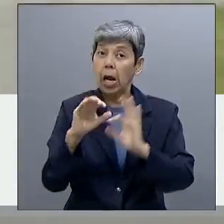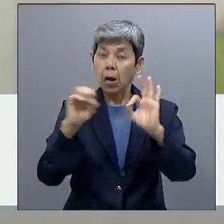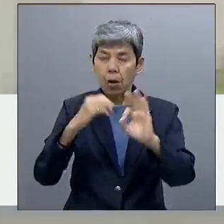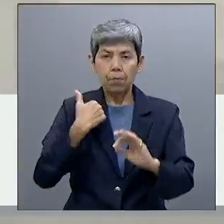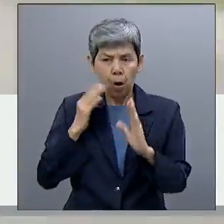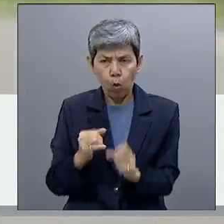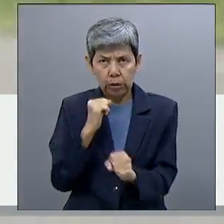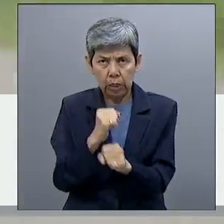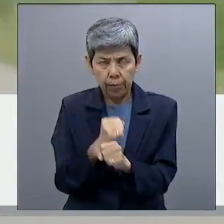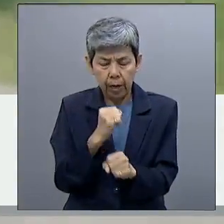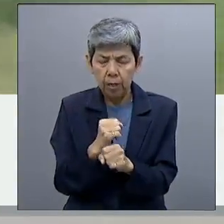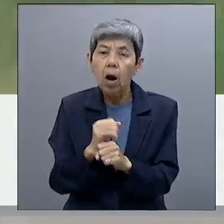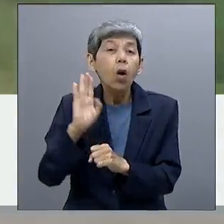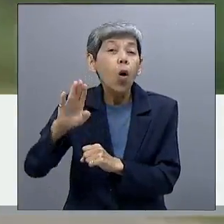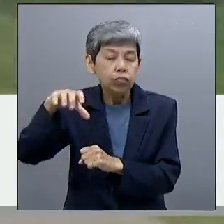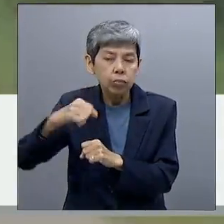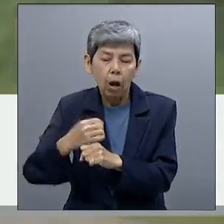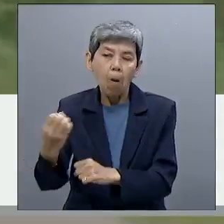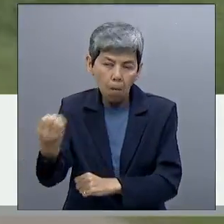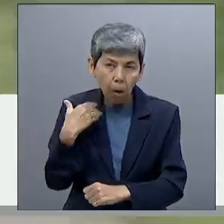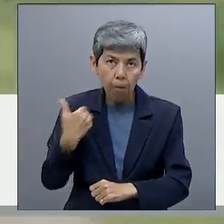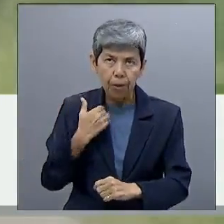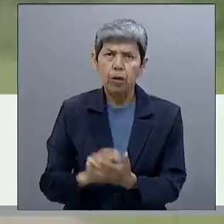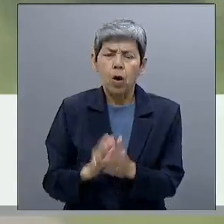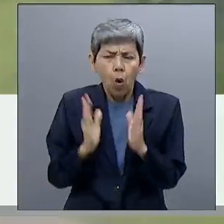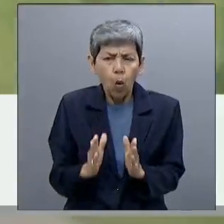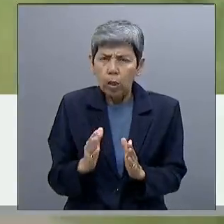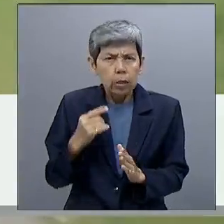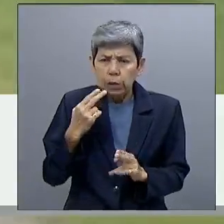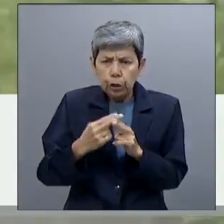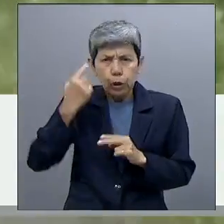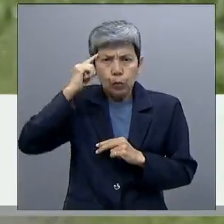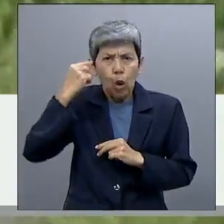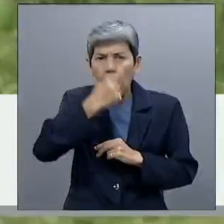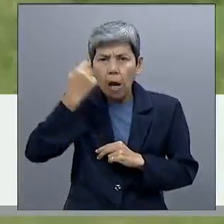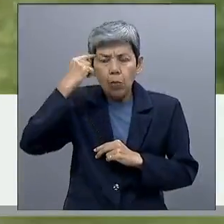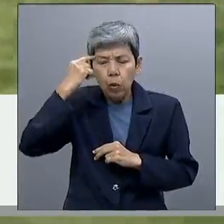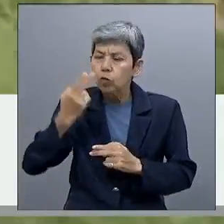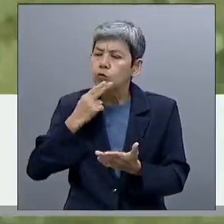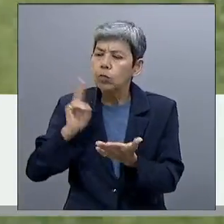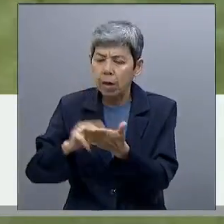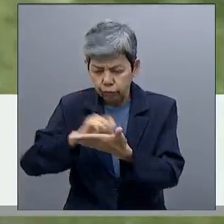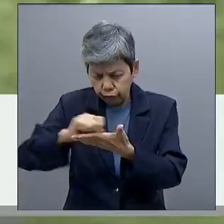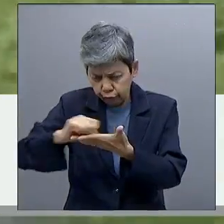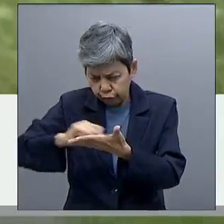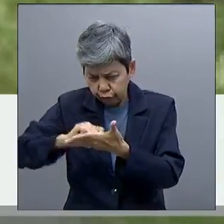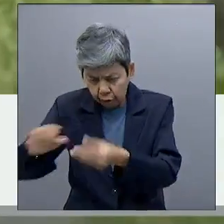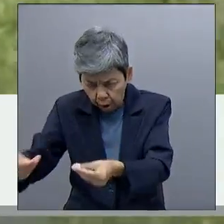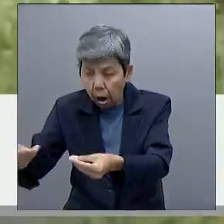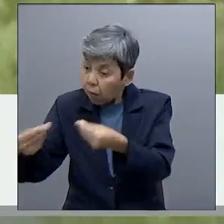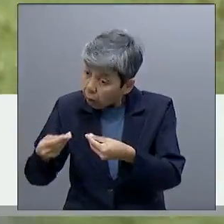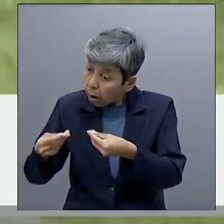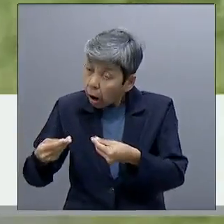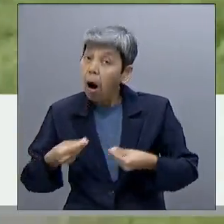เจ้าหน้าที่ธุรการของสำนักงานเข้ามาแจ้งว่ามีบุคคลไม่ทราบว่าเป็นใครเอาจดหมายที่เขียนด้วยลายมือเอามาฝากเอา